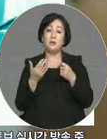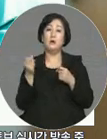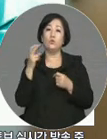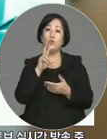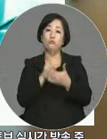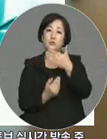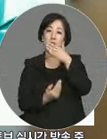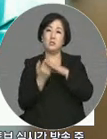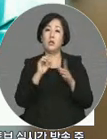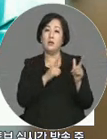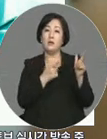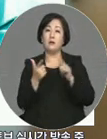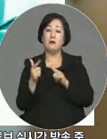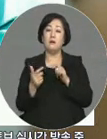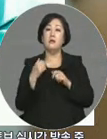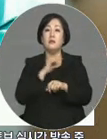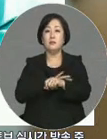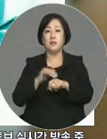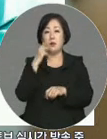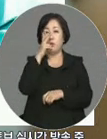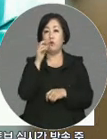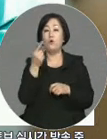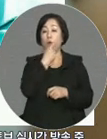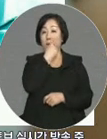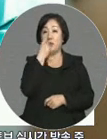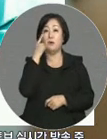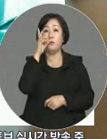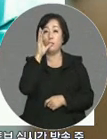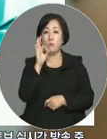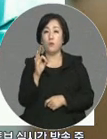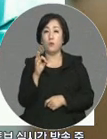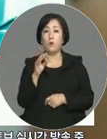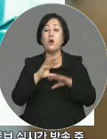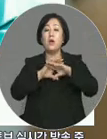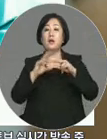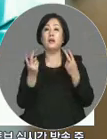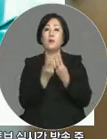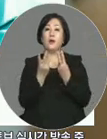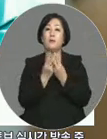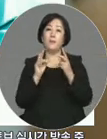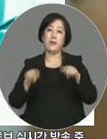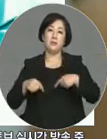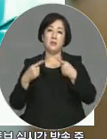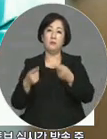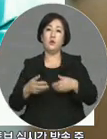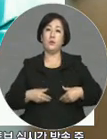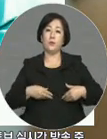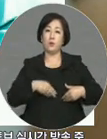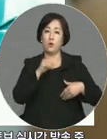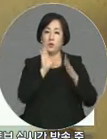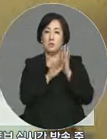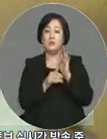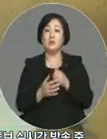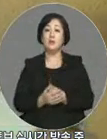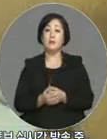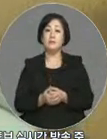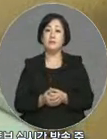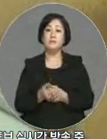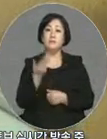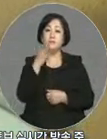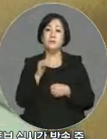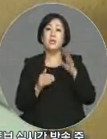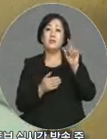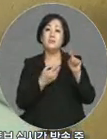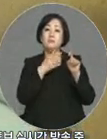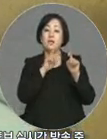문제를 모니터를 해서 적극 발견한 다음에 그 해결에 적극 개입해야 된다 이렇게 생각합니다. 한편 10대